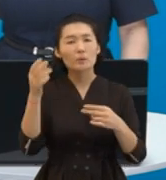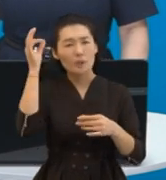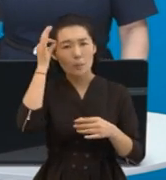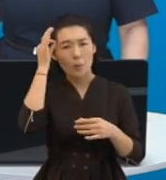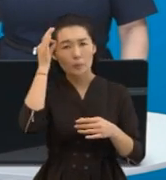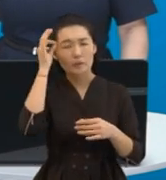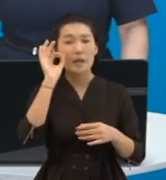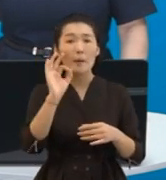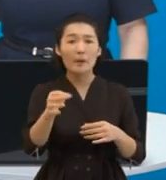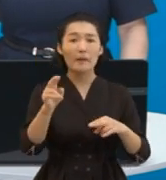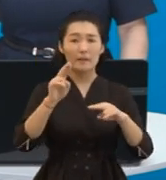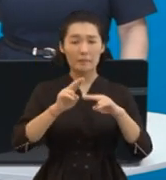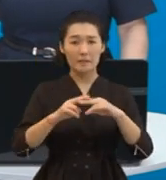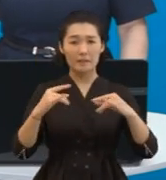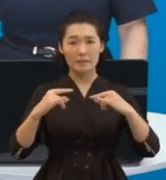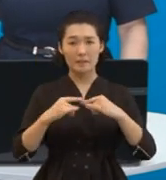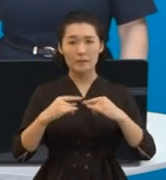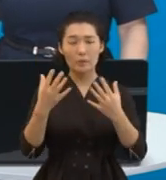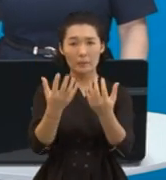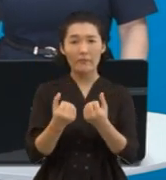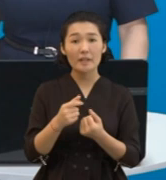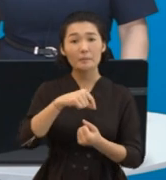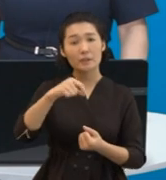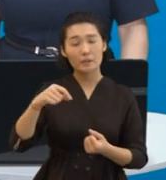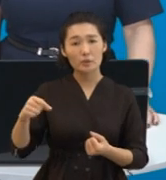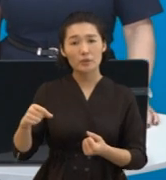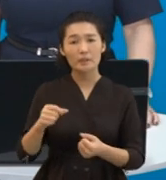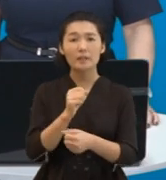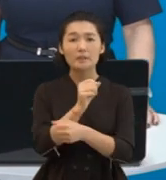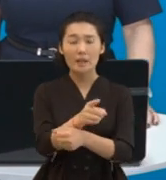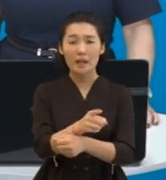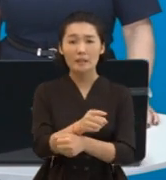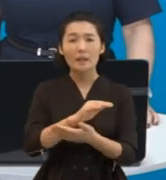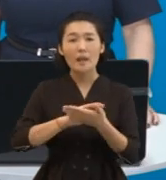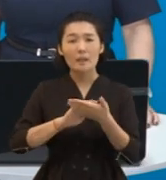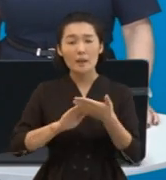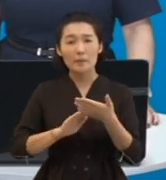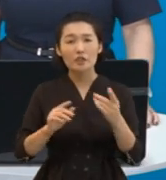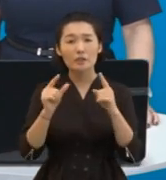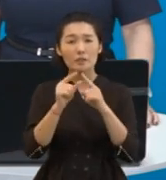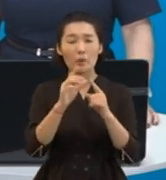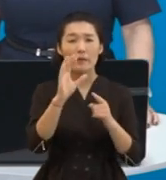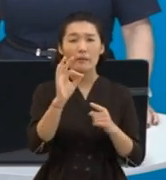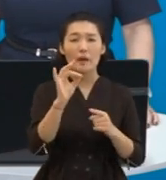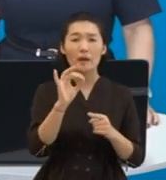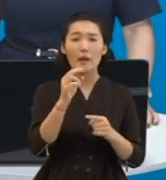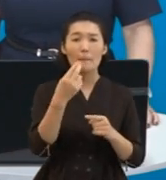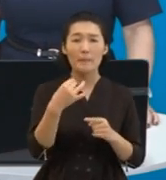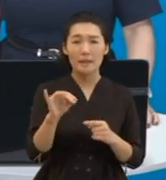возьмите ручки задание напишите слово воробей